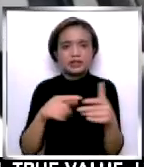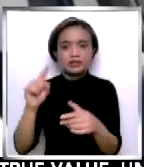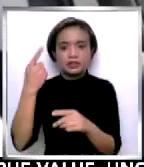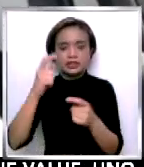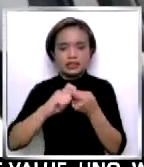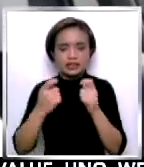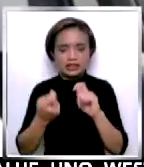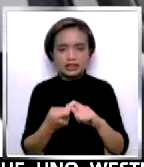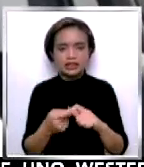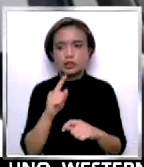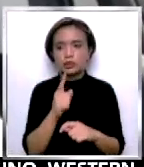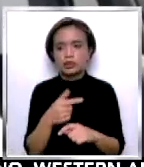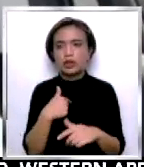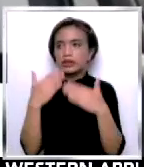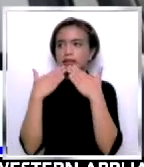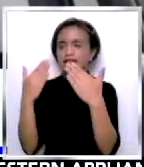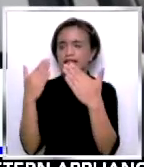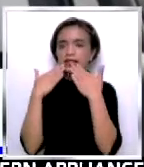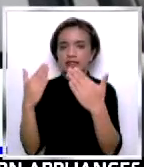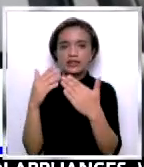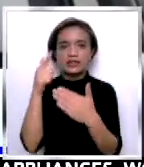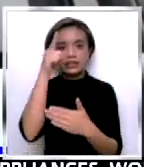sobrang papasalamat ako sa Joyce na